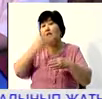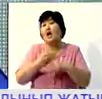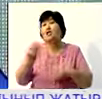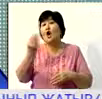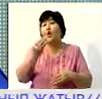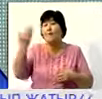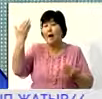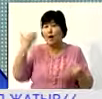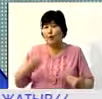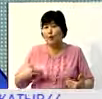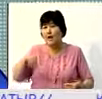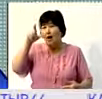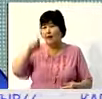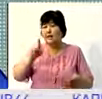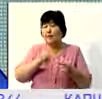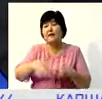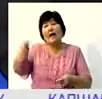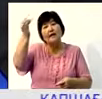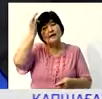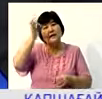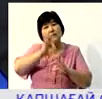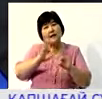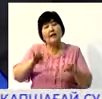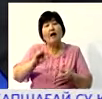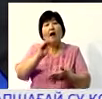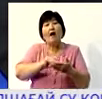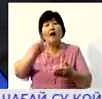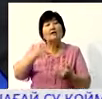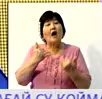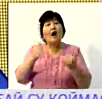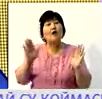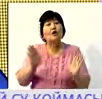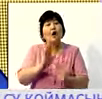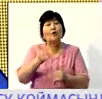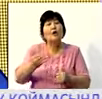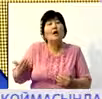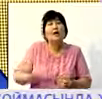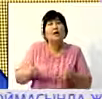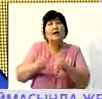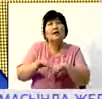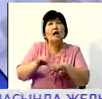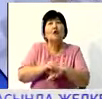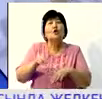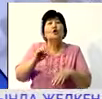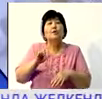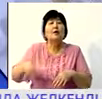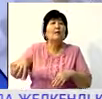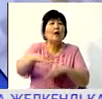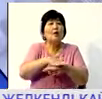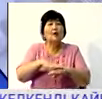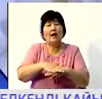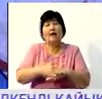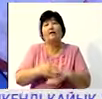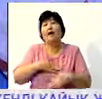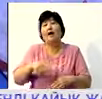Шауқамановтың болмысына, азаматтығына қатысты естеліктер айтылды. Ақындар арнау оқыт, қайраткердің өмірлік серігі Жұпарапа барша аудан халқына алғысын